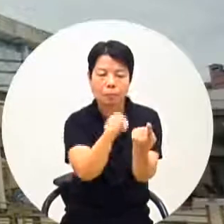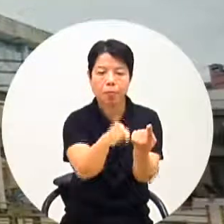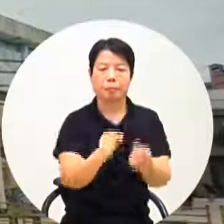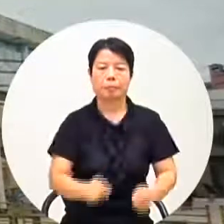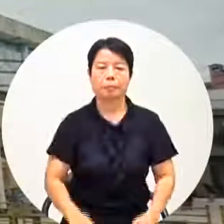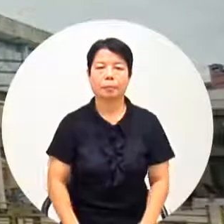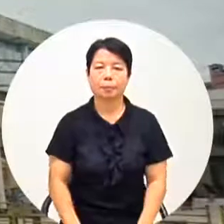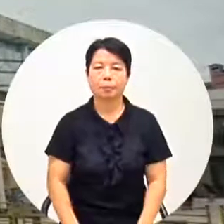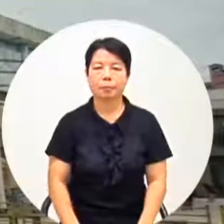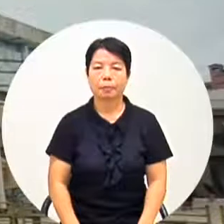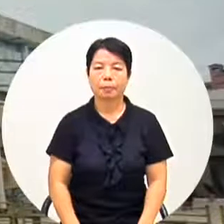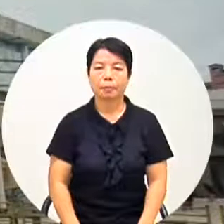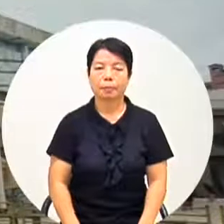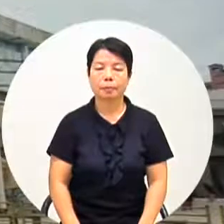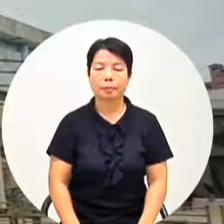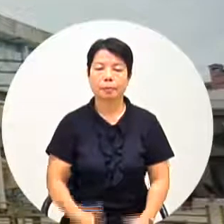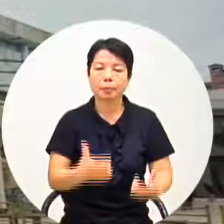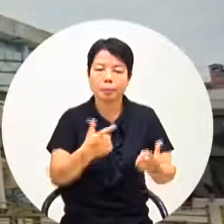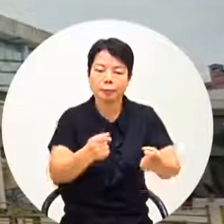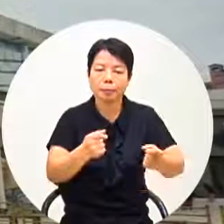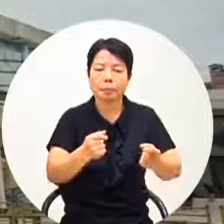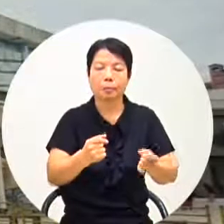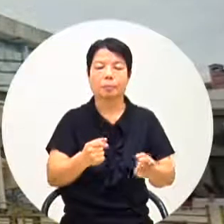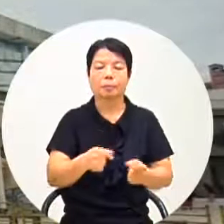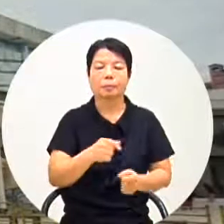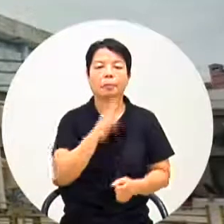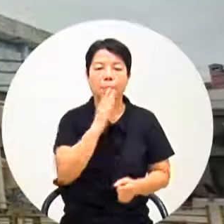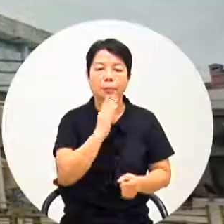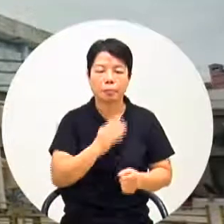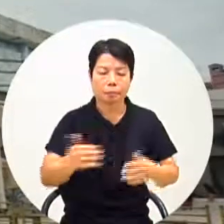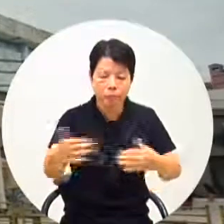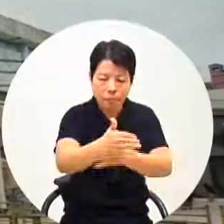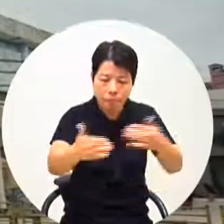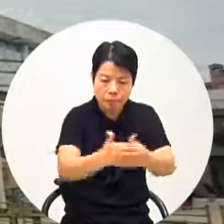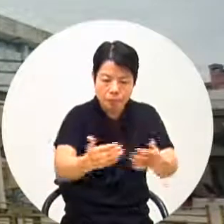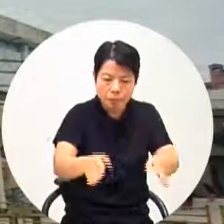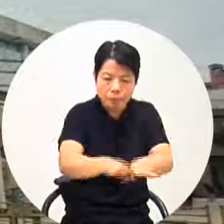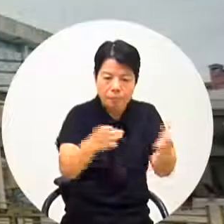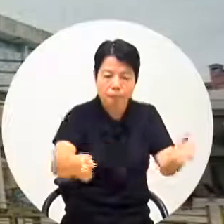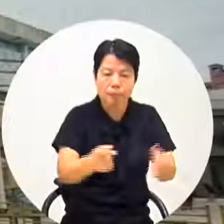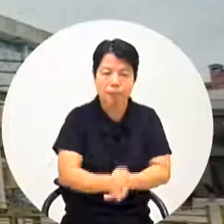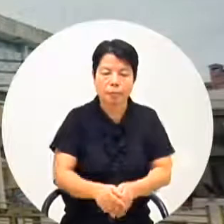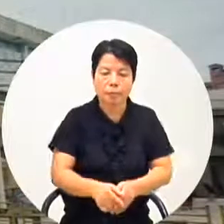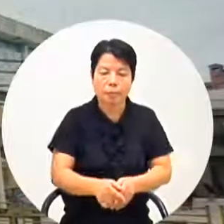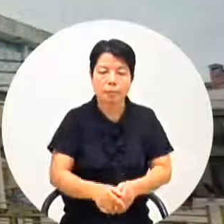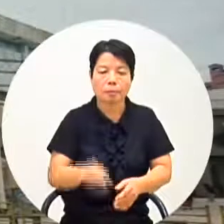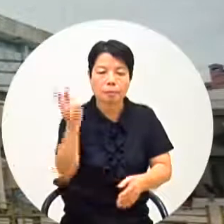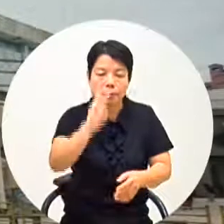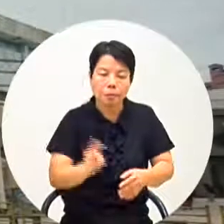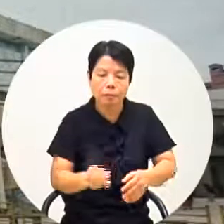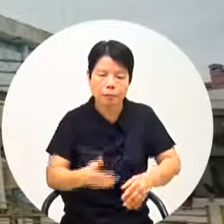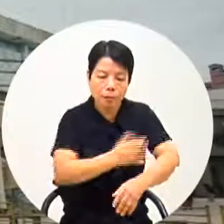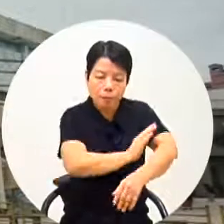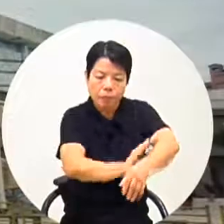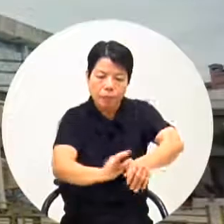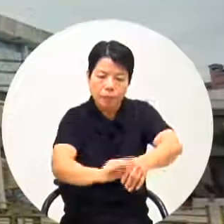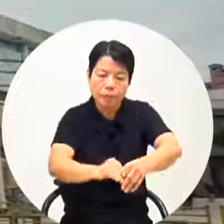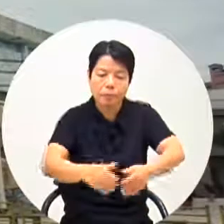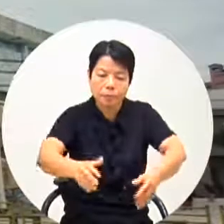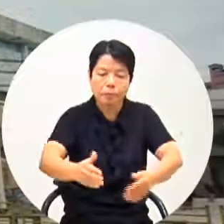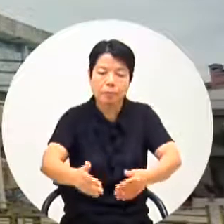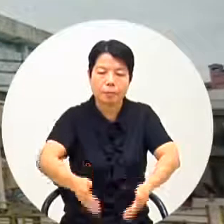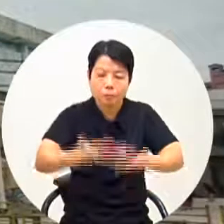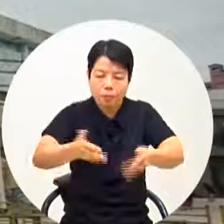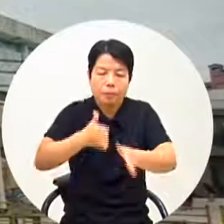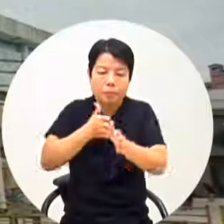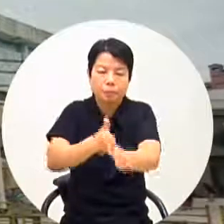呢，也在我们已经通车的水岸轻轨的蓬莱站的旁边。